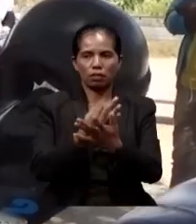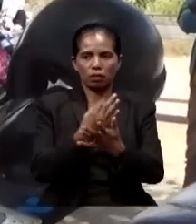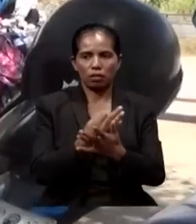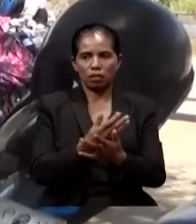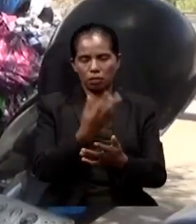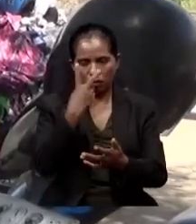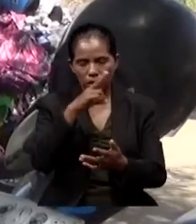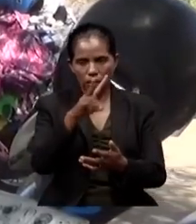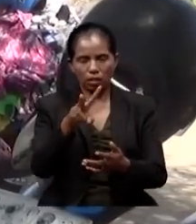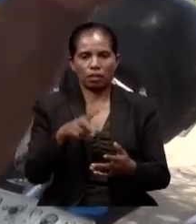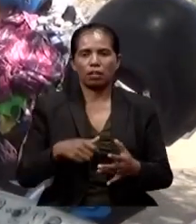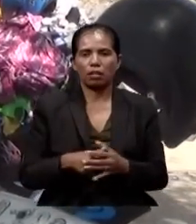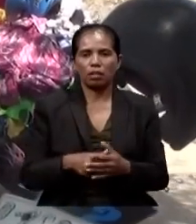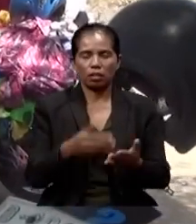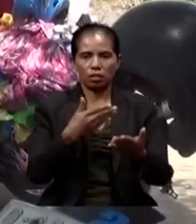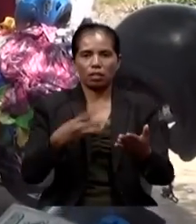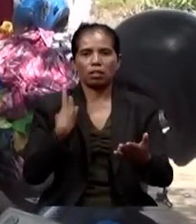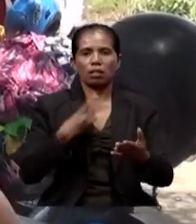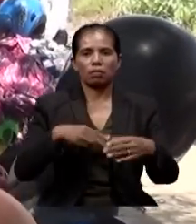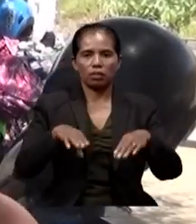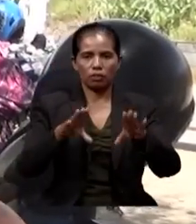bel hare karas hare sang sam pang ne